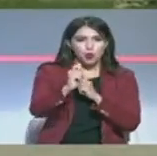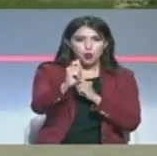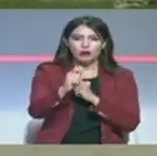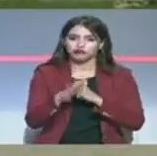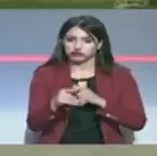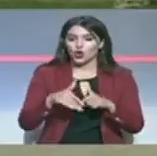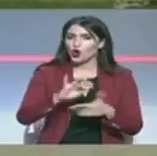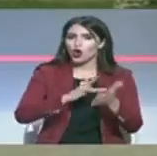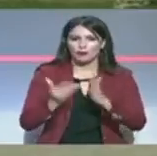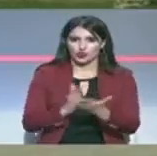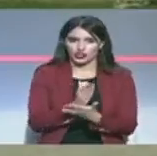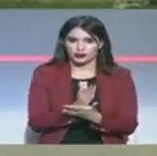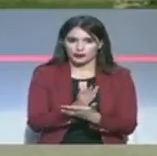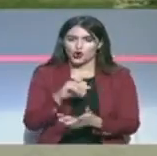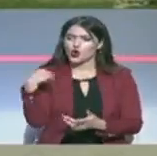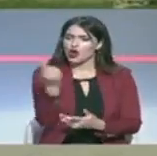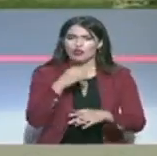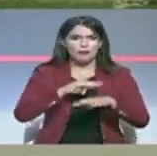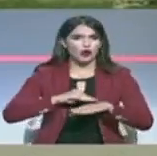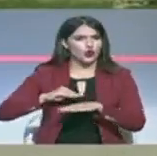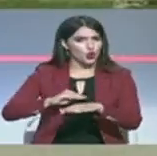هذه الملاحظات تخلي أن